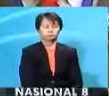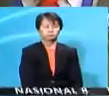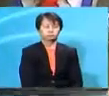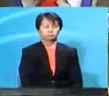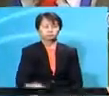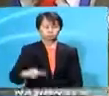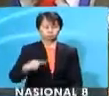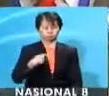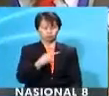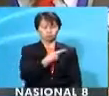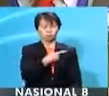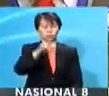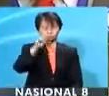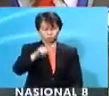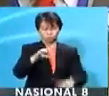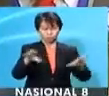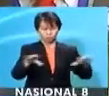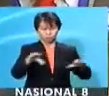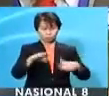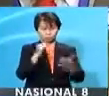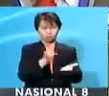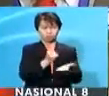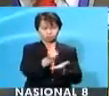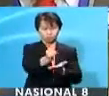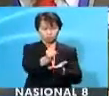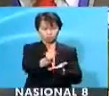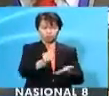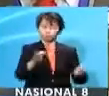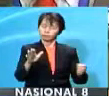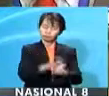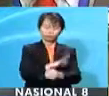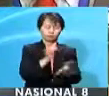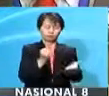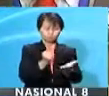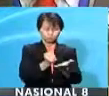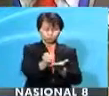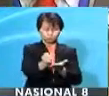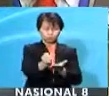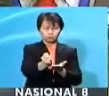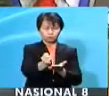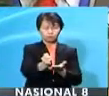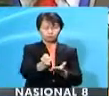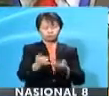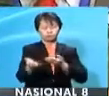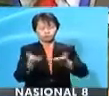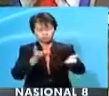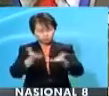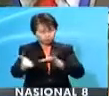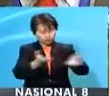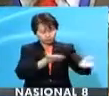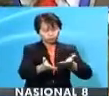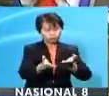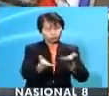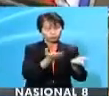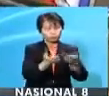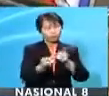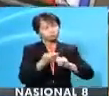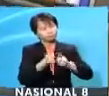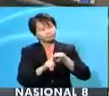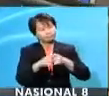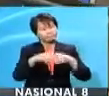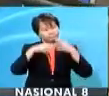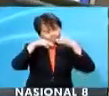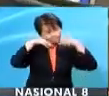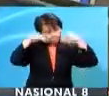Kita mestilah berikhlas, penuh dengan keikhlasan, servis yang friendly